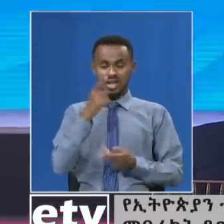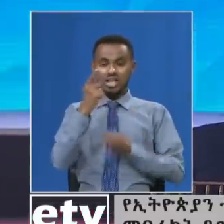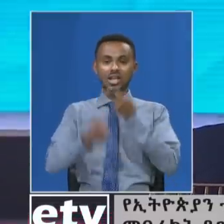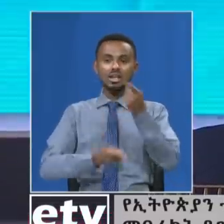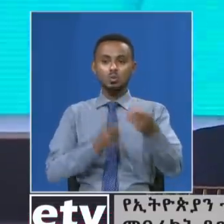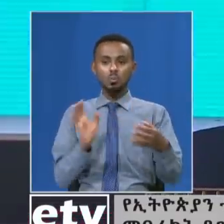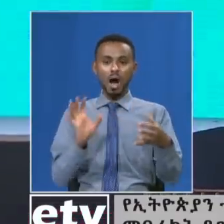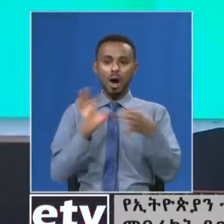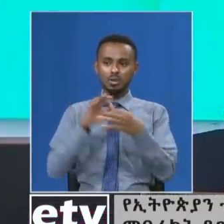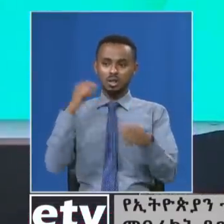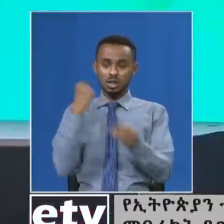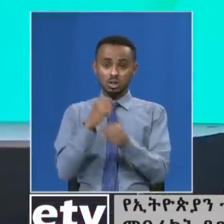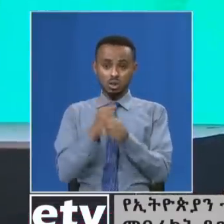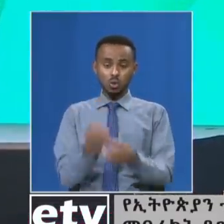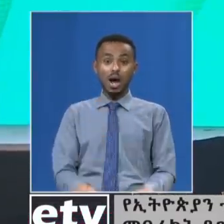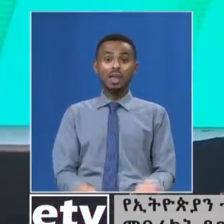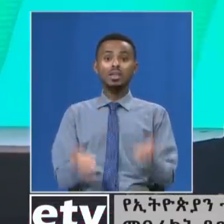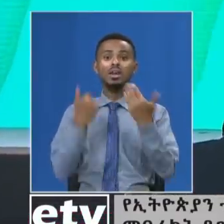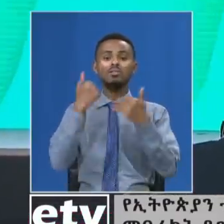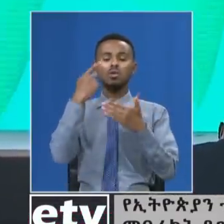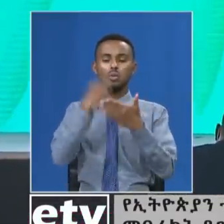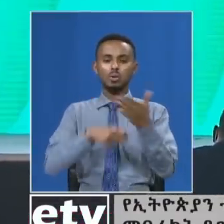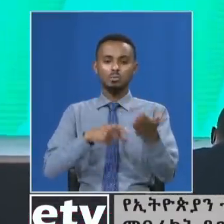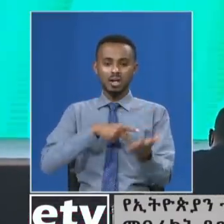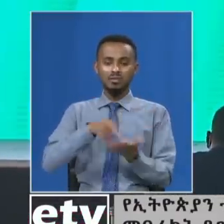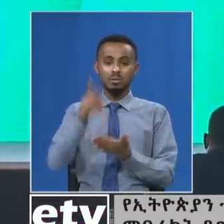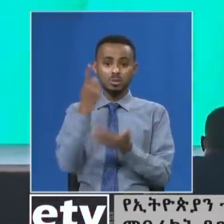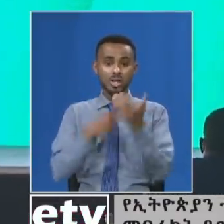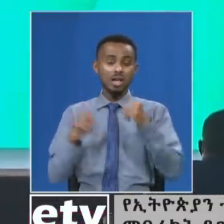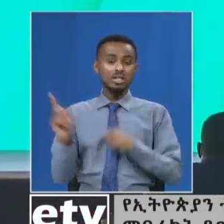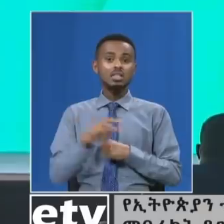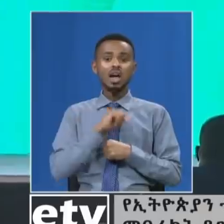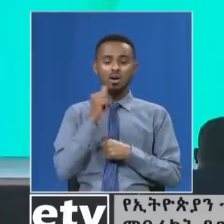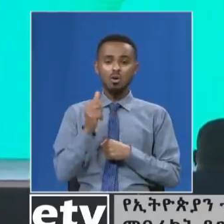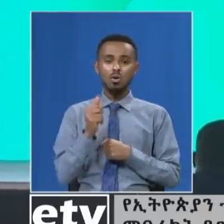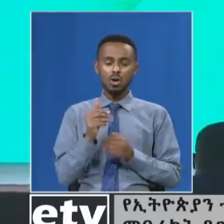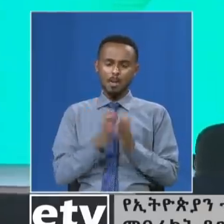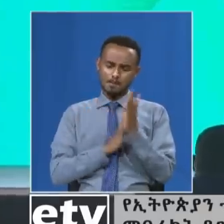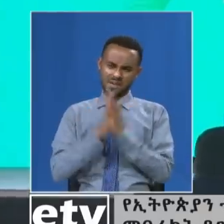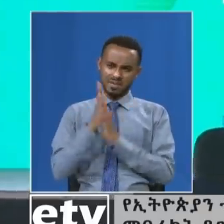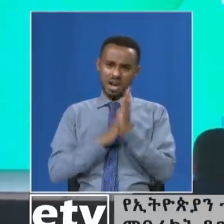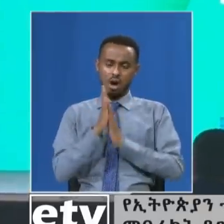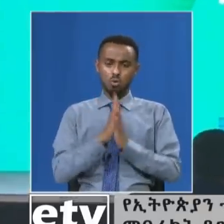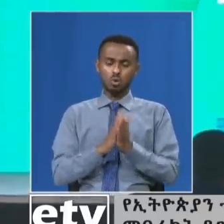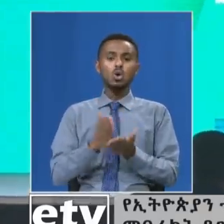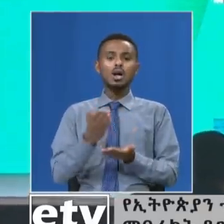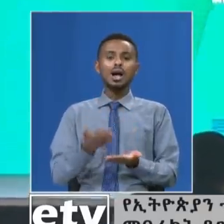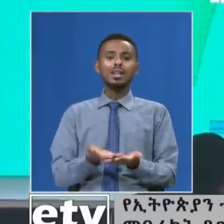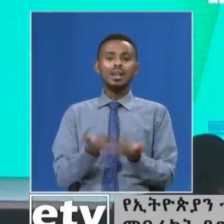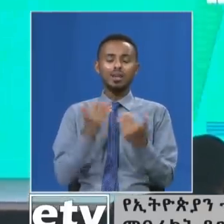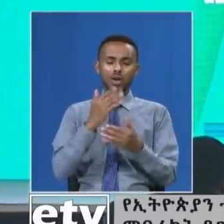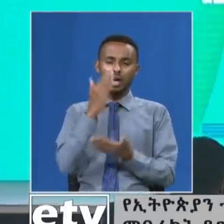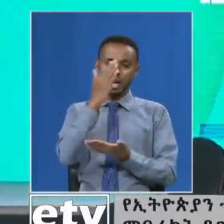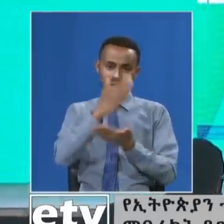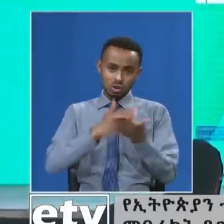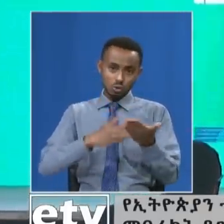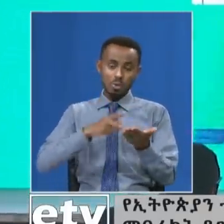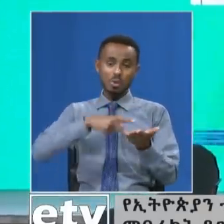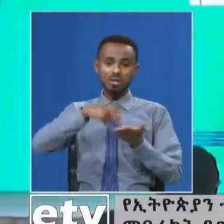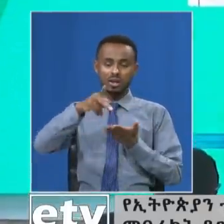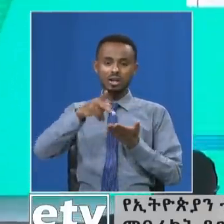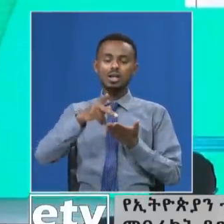የንግዱ ማህበረሰብ ሰርቶ ካተረፈው ግብር መክፈል ብቻ ሳይሆን በፍላጎቱ ከወረቱ ላይ ሳይቀር ቀንሶ